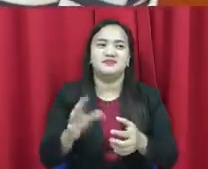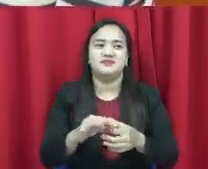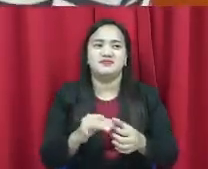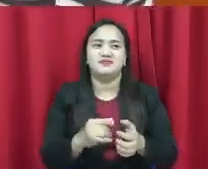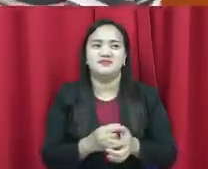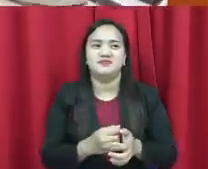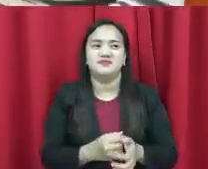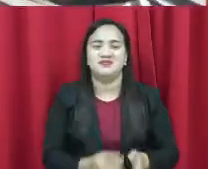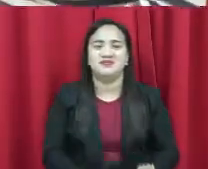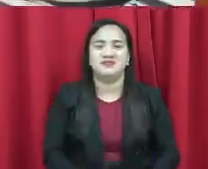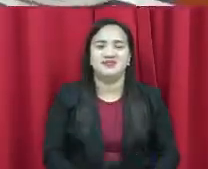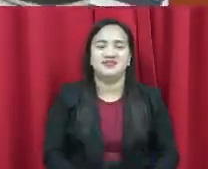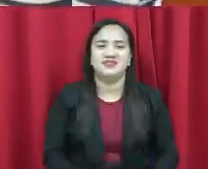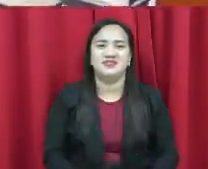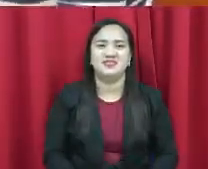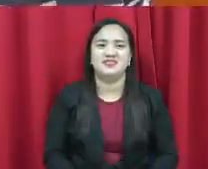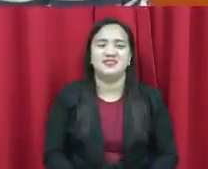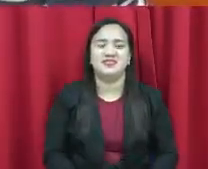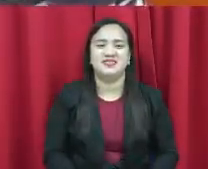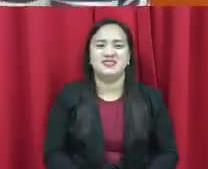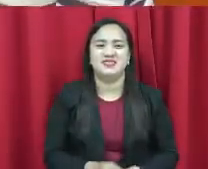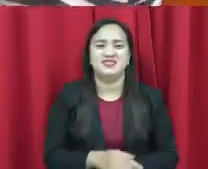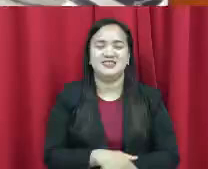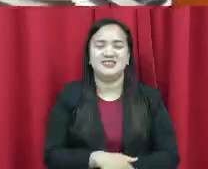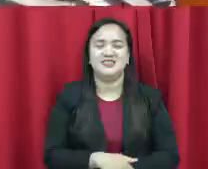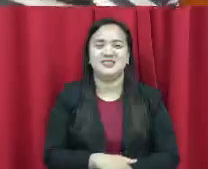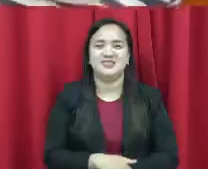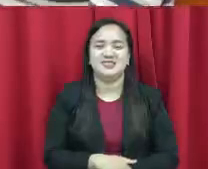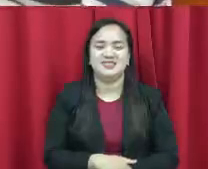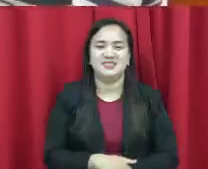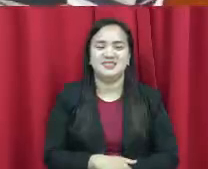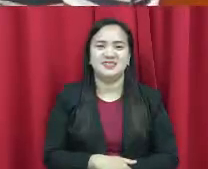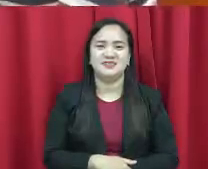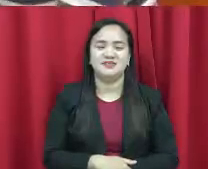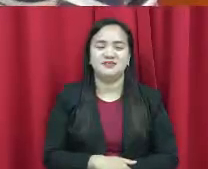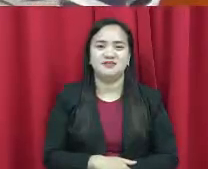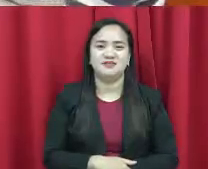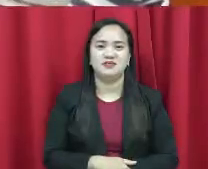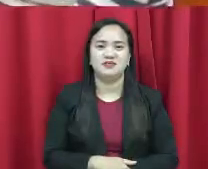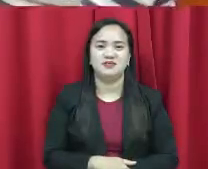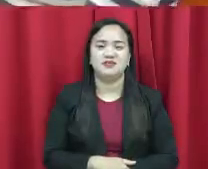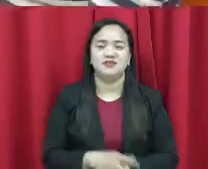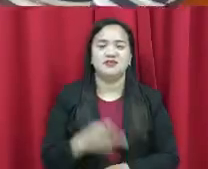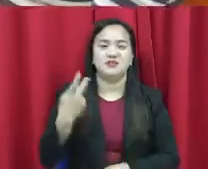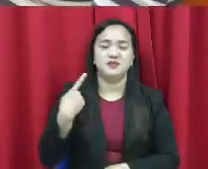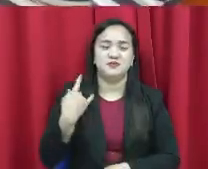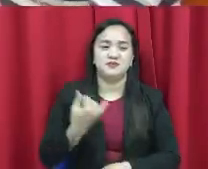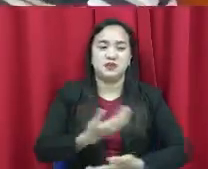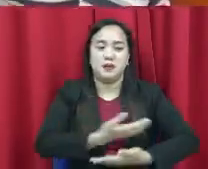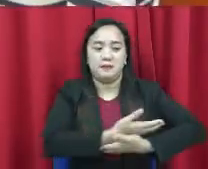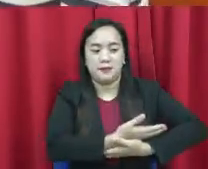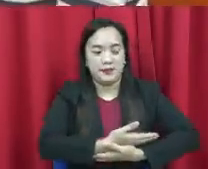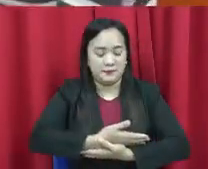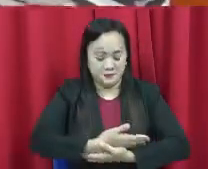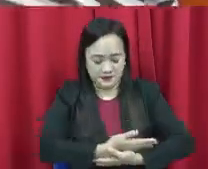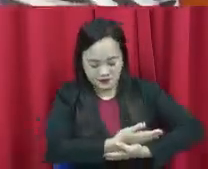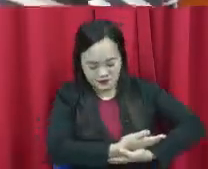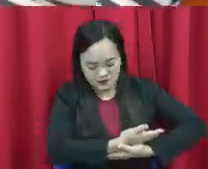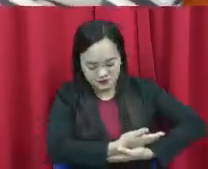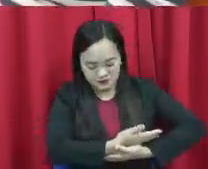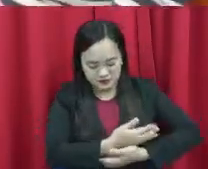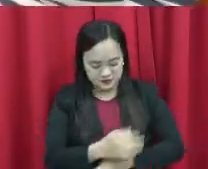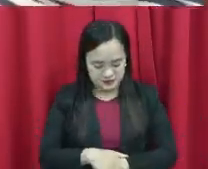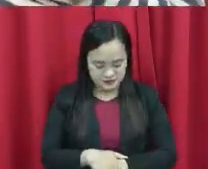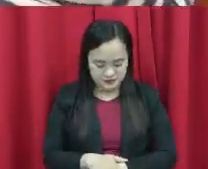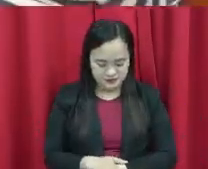kaming anak kung sino ikaw mag Oo nga pala may mga hindi makaka Hindi